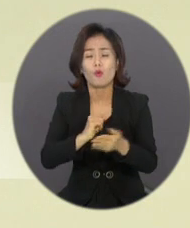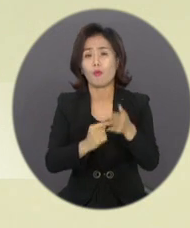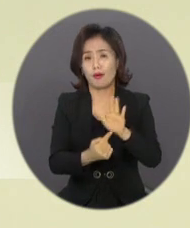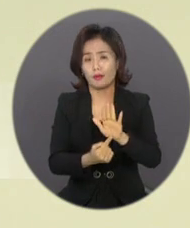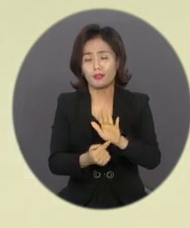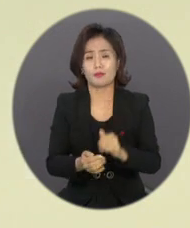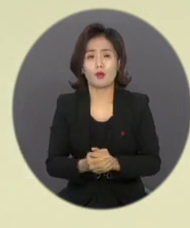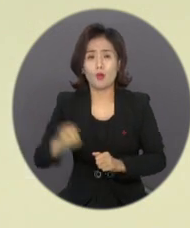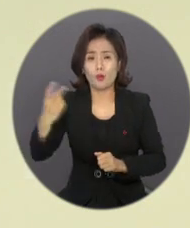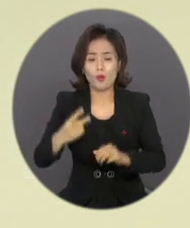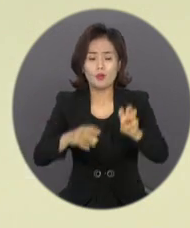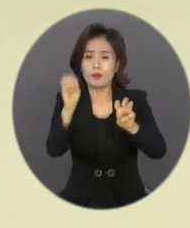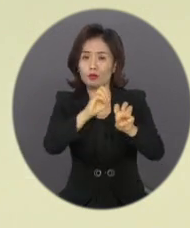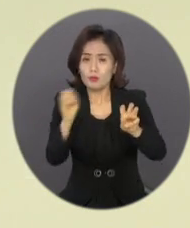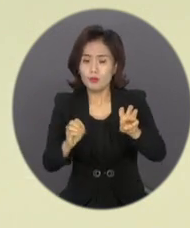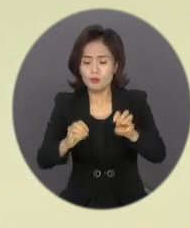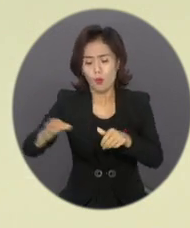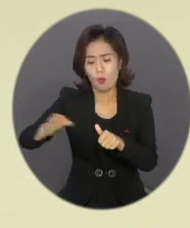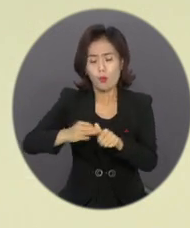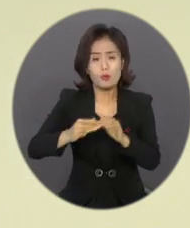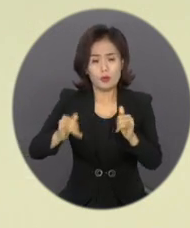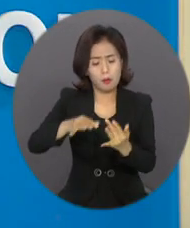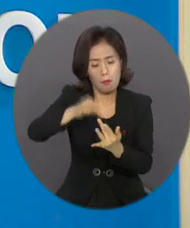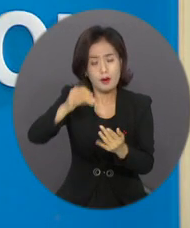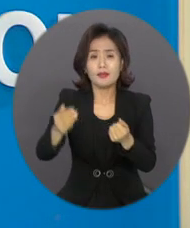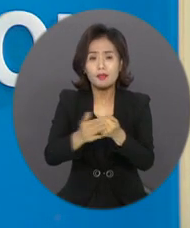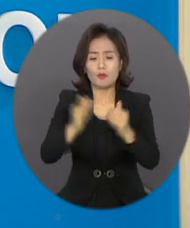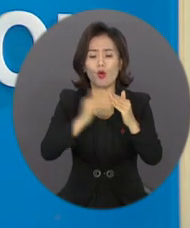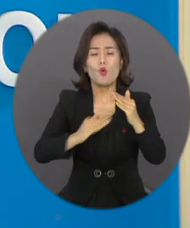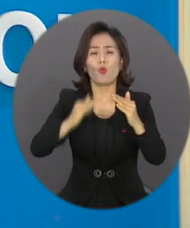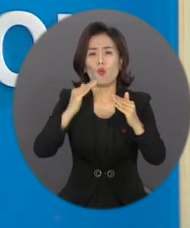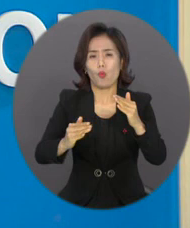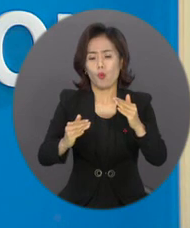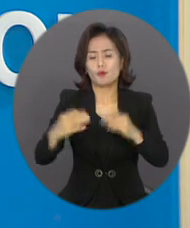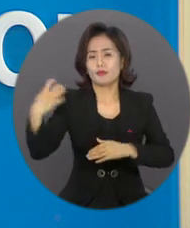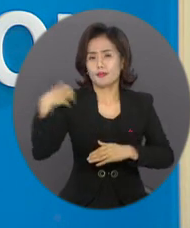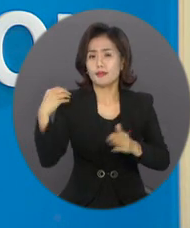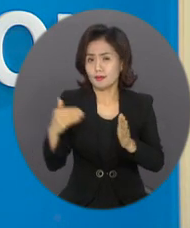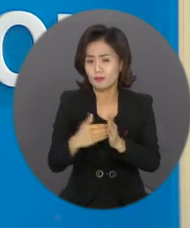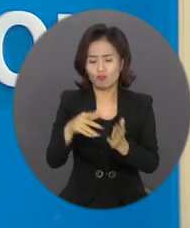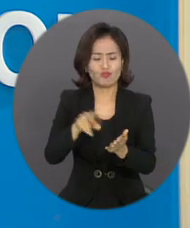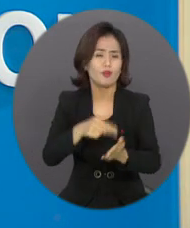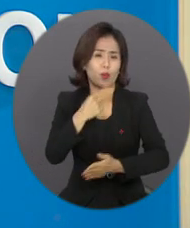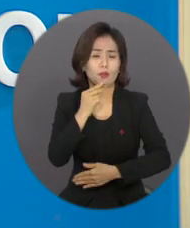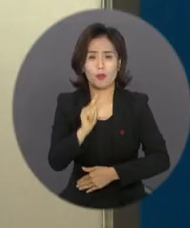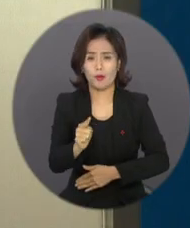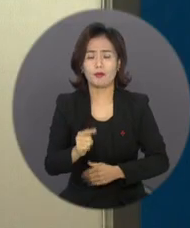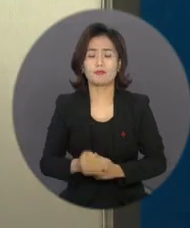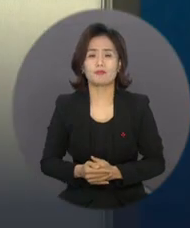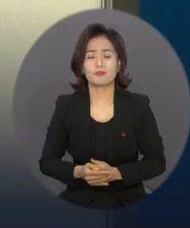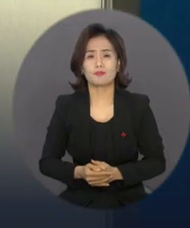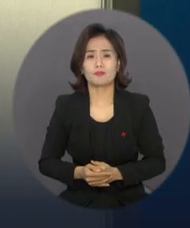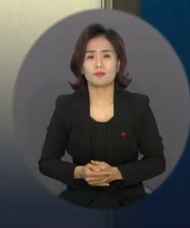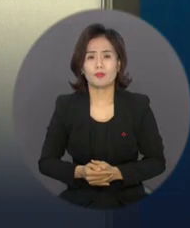또 30%를 사회적 배려 대상자로 선정해 공공적 책무를 다했다며 문제가 없다고 말합니다